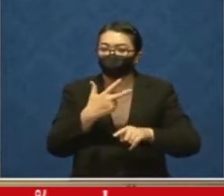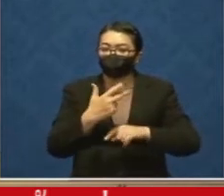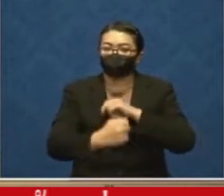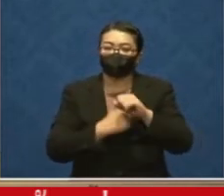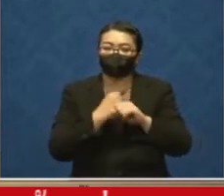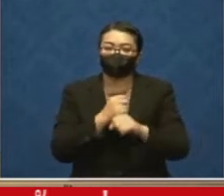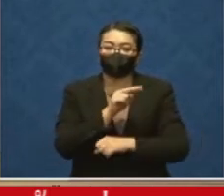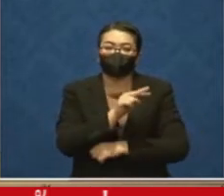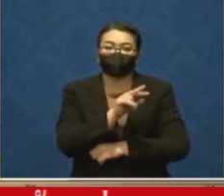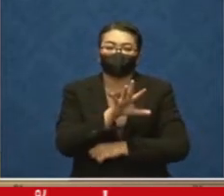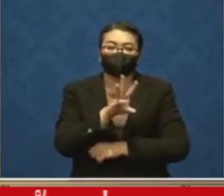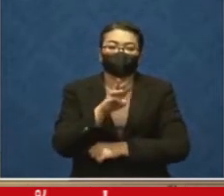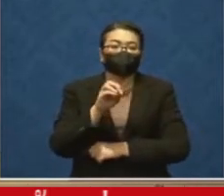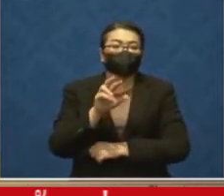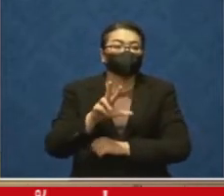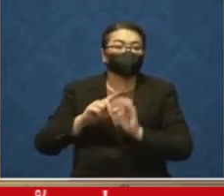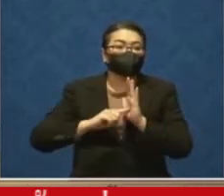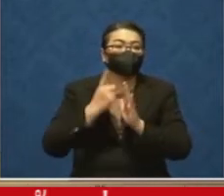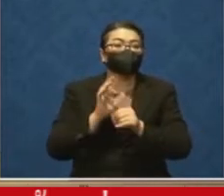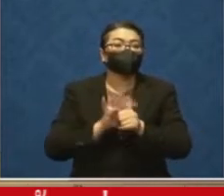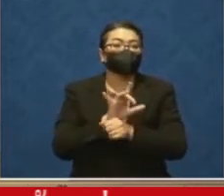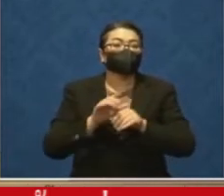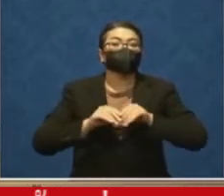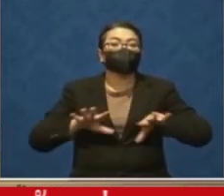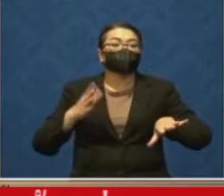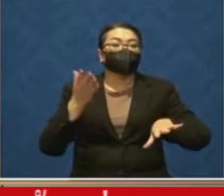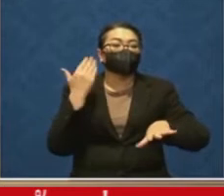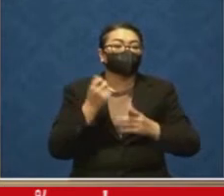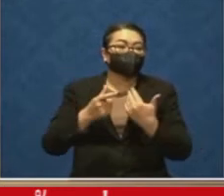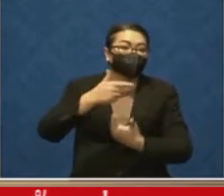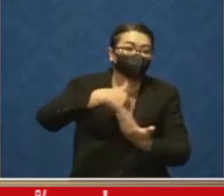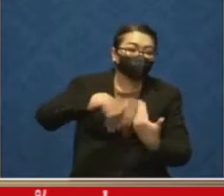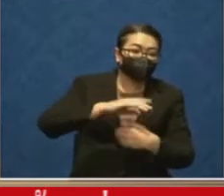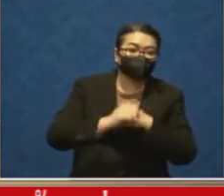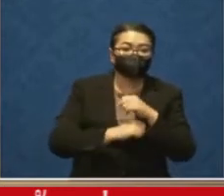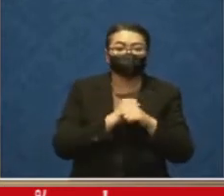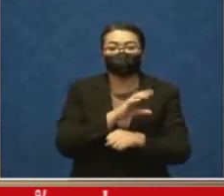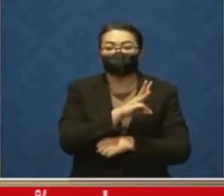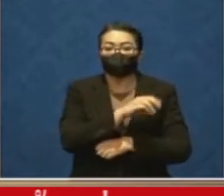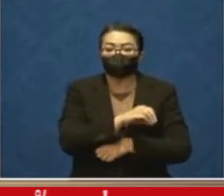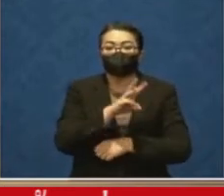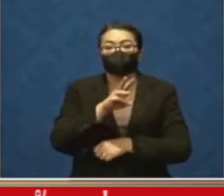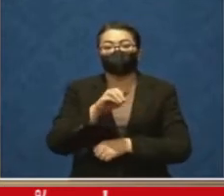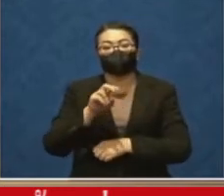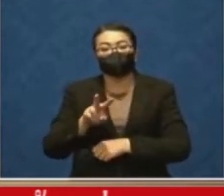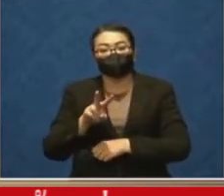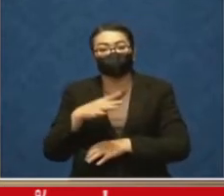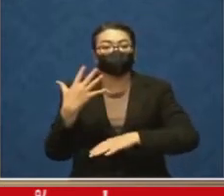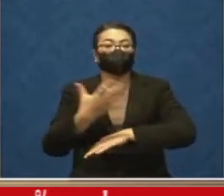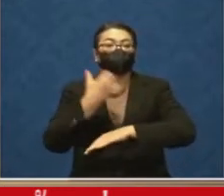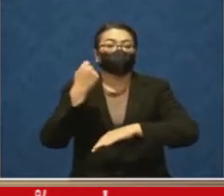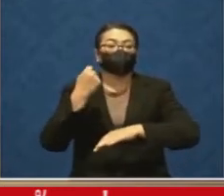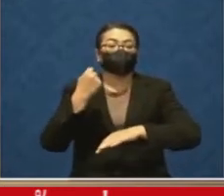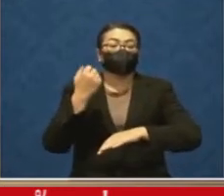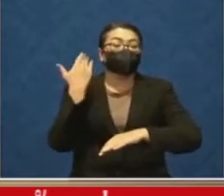ีนาคม 2,563 ครับเศษตกิประเทศไทยช่งนั้นนะครัไมวาจะเป็นปี 60-62 หังปฏิวตใหมๆนะครั